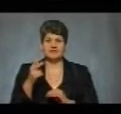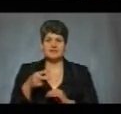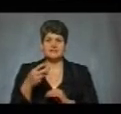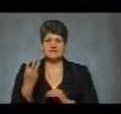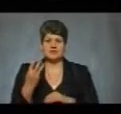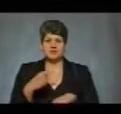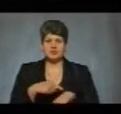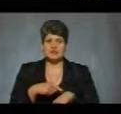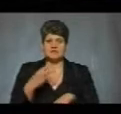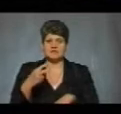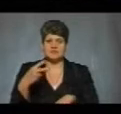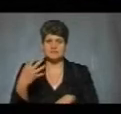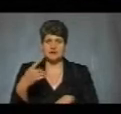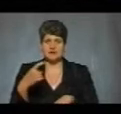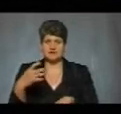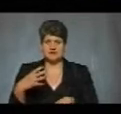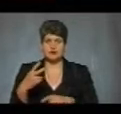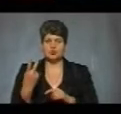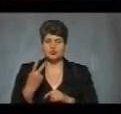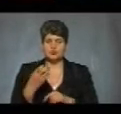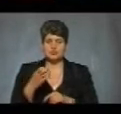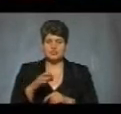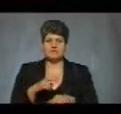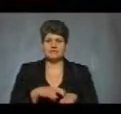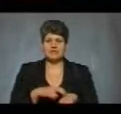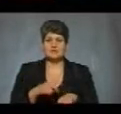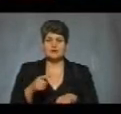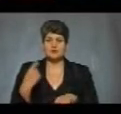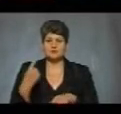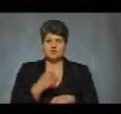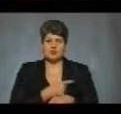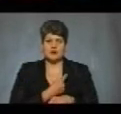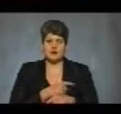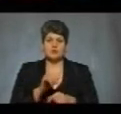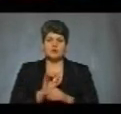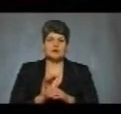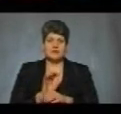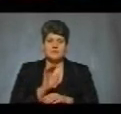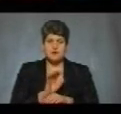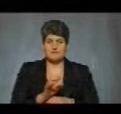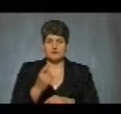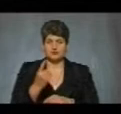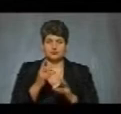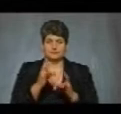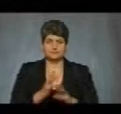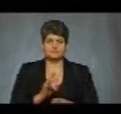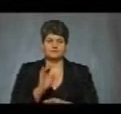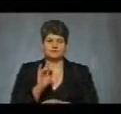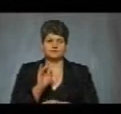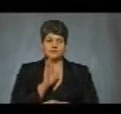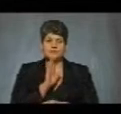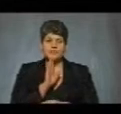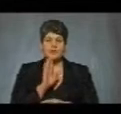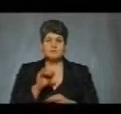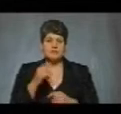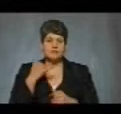годині 25 хвилин 2 січня від лікаря Тернопільської обласної лікарні, куди направили одну з травмованих. травмованих. Після